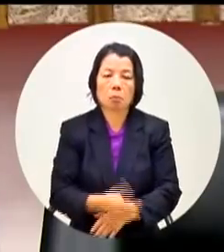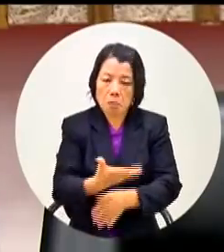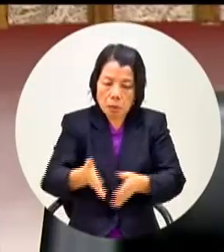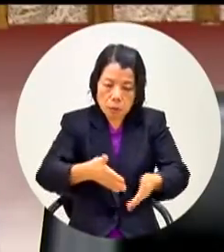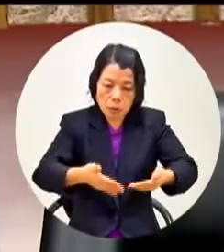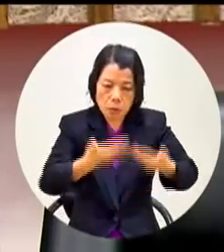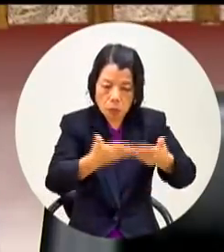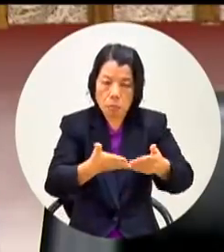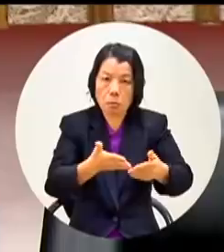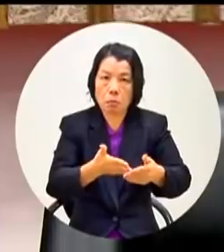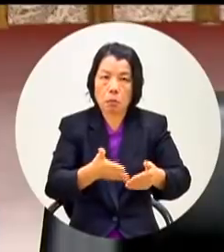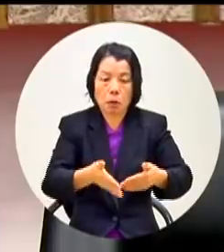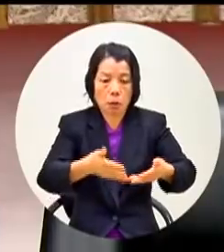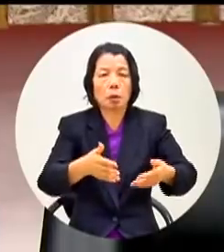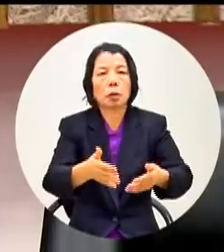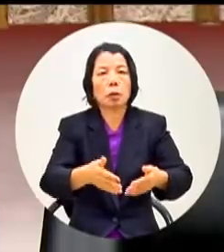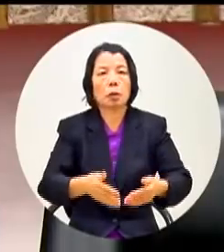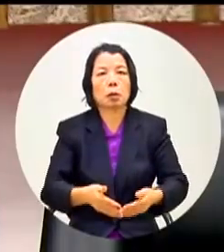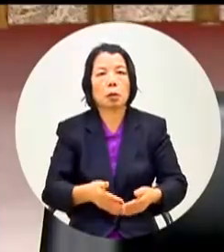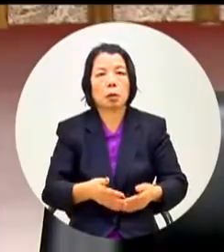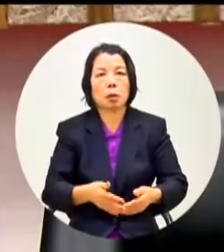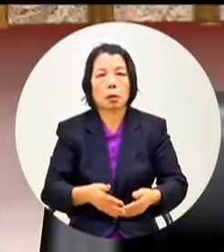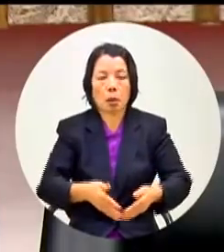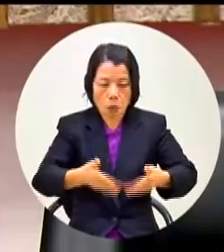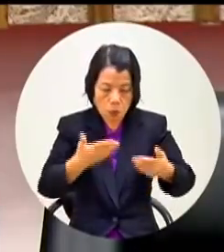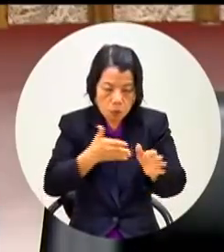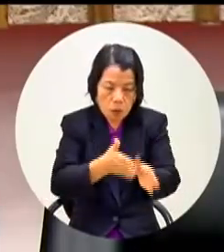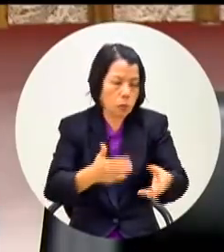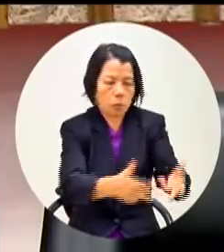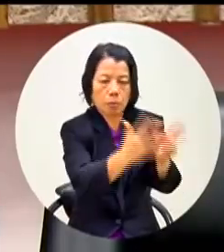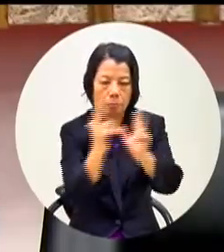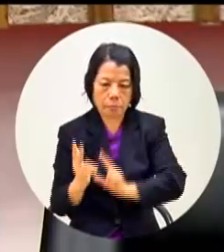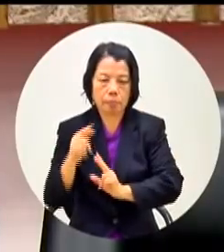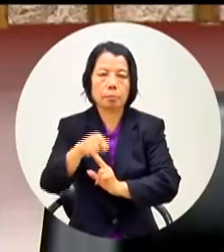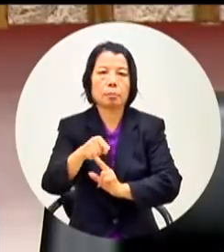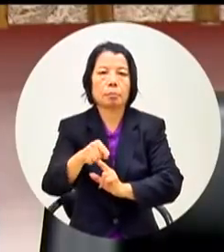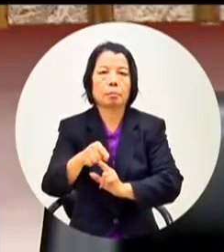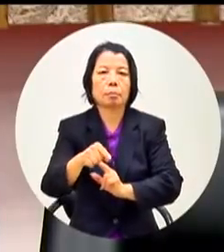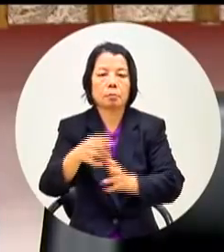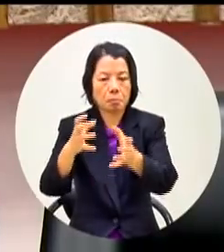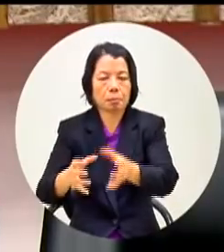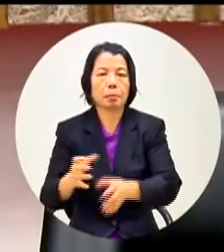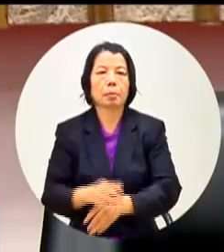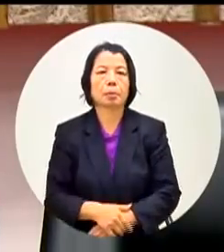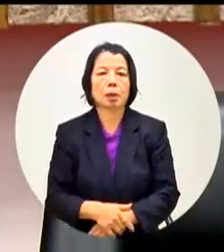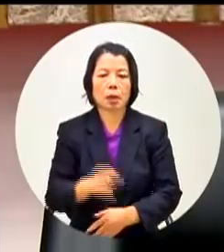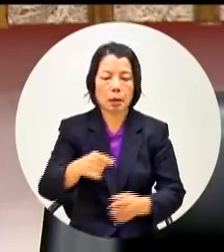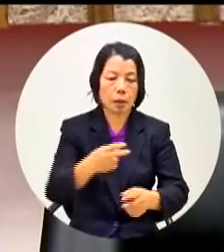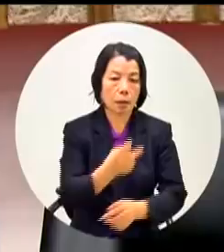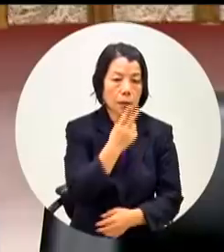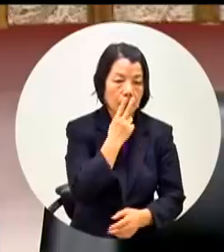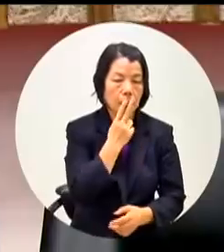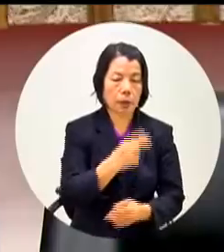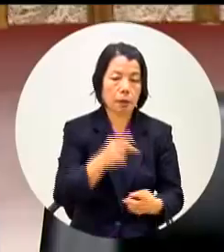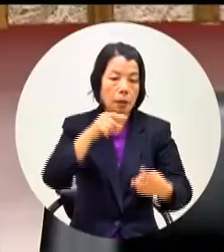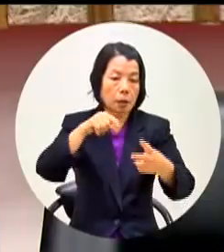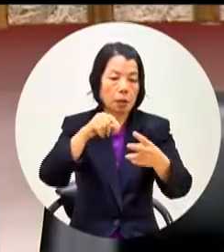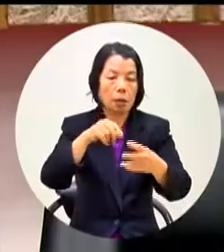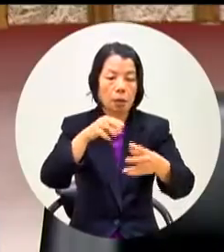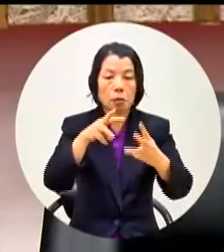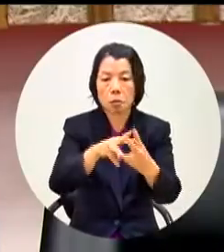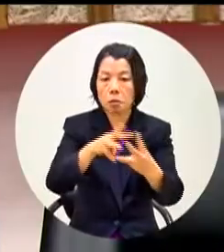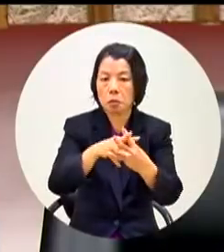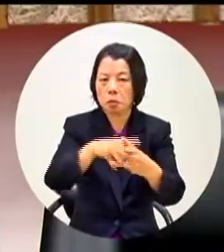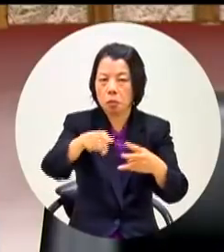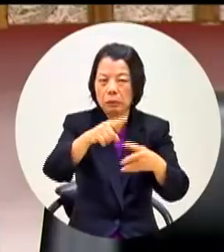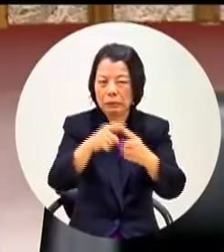观我们亚洲的人口哈，这么密集哈，比较没有平面轨道设置的空间。你看，包括我们香港，我举一个